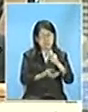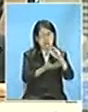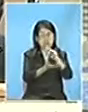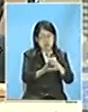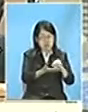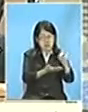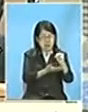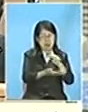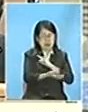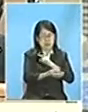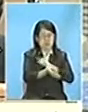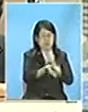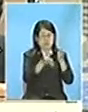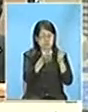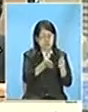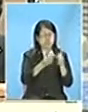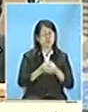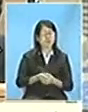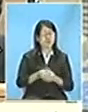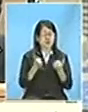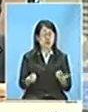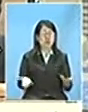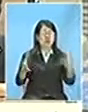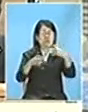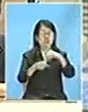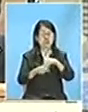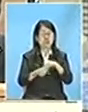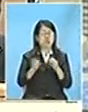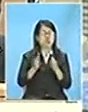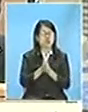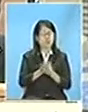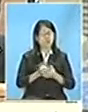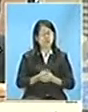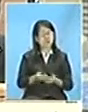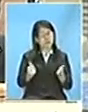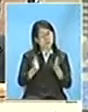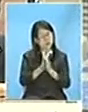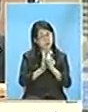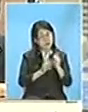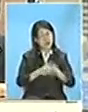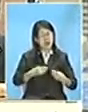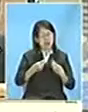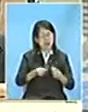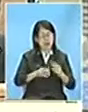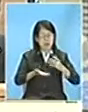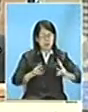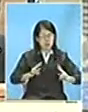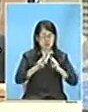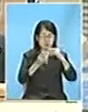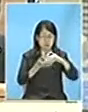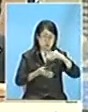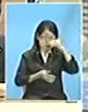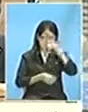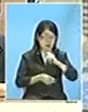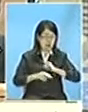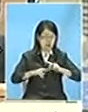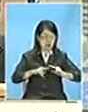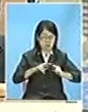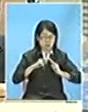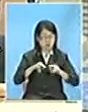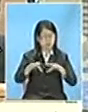การนะเมื่อรวมแล้วนะครับก็เพื่อให้เกิดความเป็นเอกภาพก็มีทั้งหมด5แท่งขึ้นมานะ